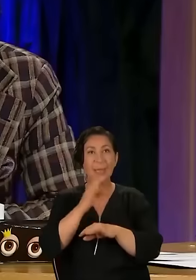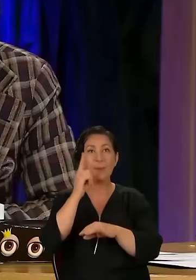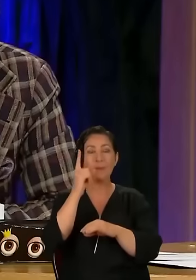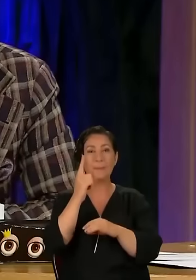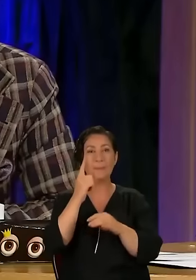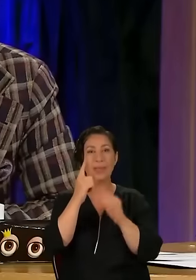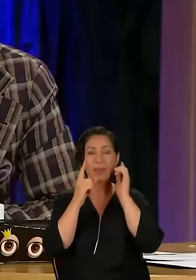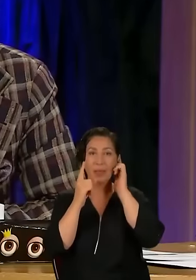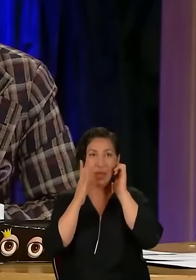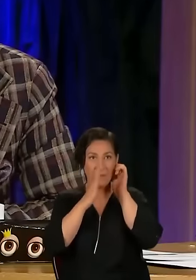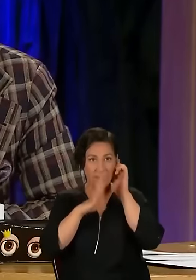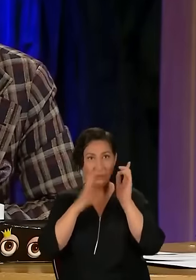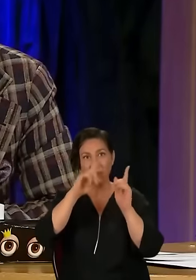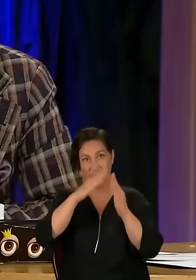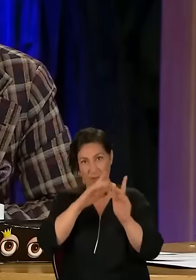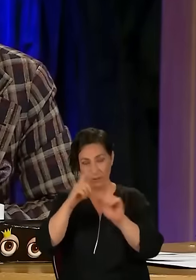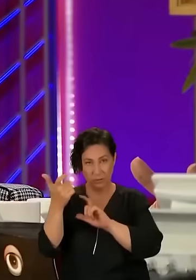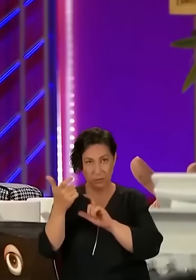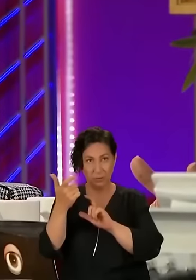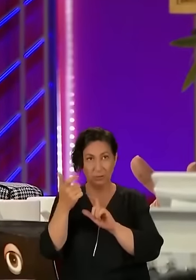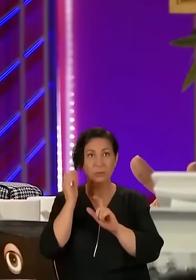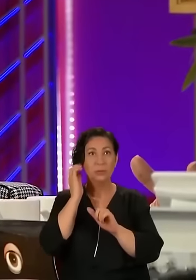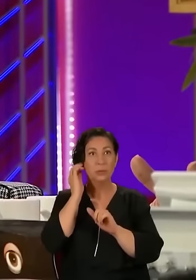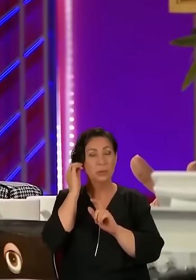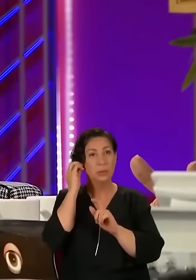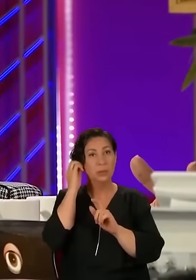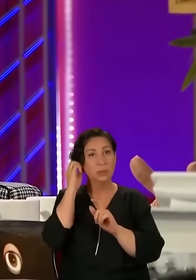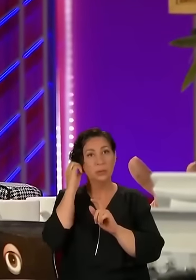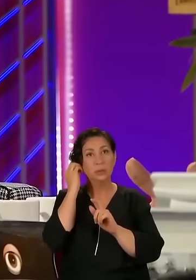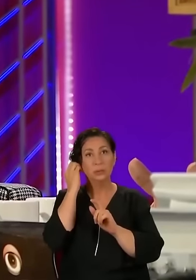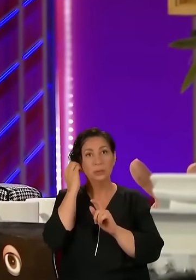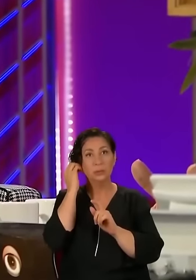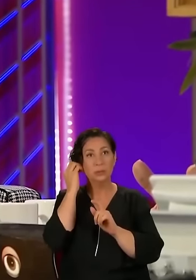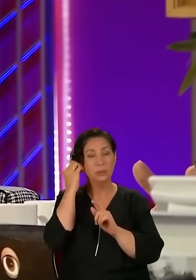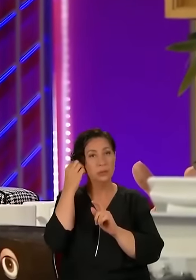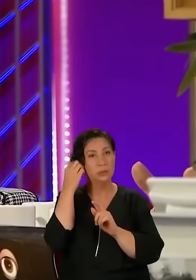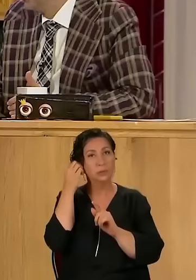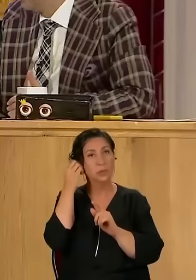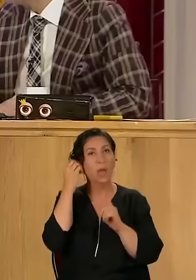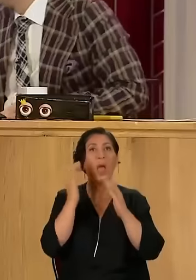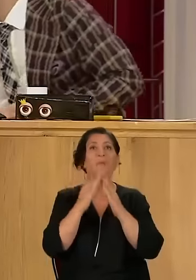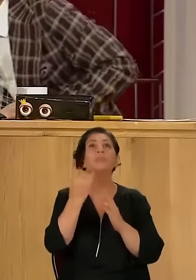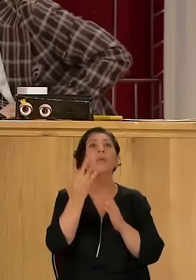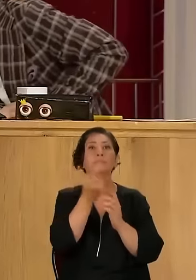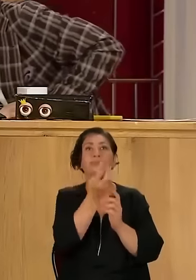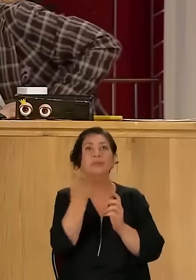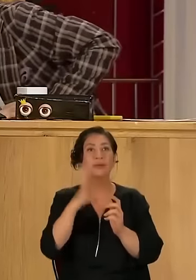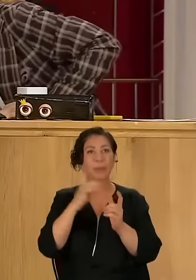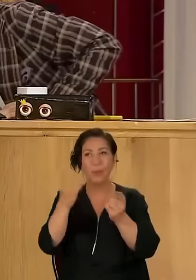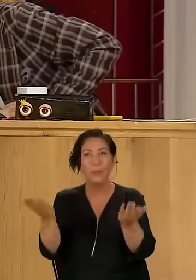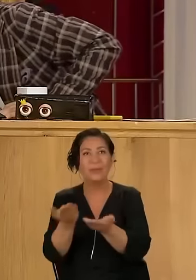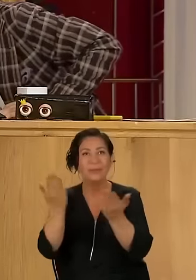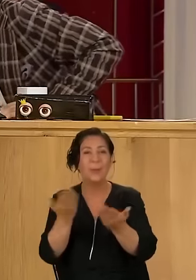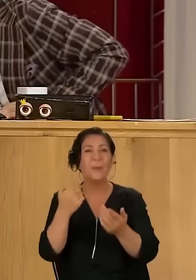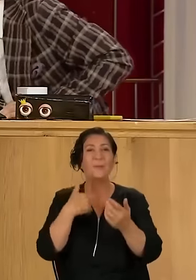evin vardı, başka bir eve mi taşındın? Birçok ev oldu şu anda. Nasıl Allah. Ya? Yani. Bir de bunları met ediyorsun.